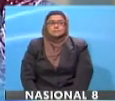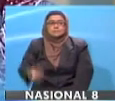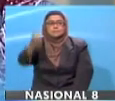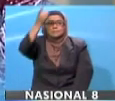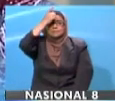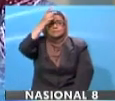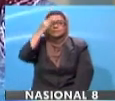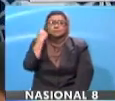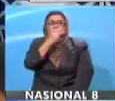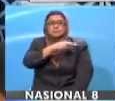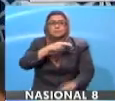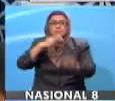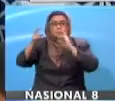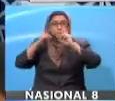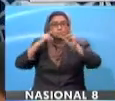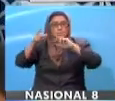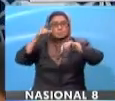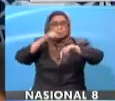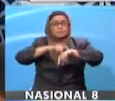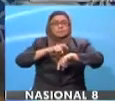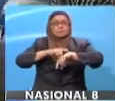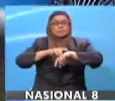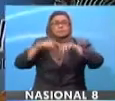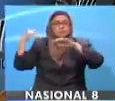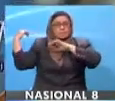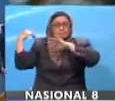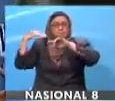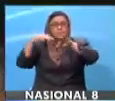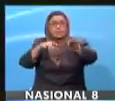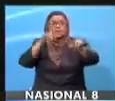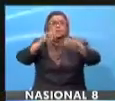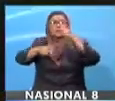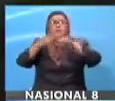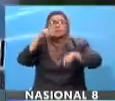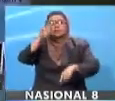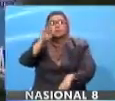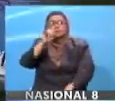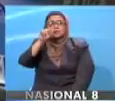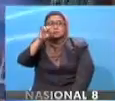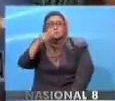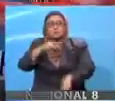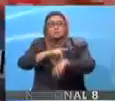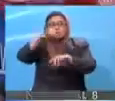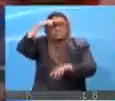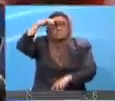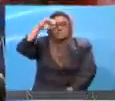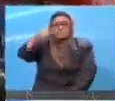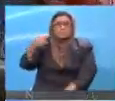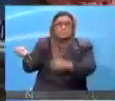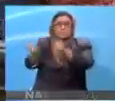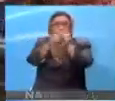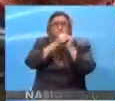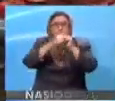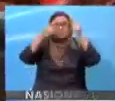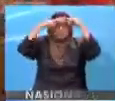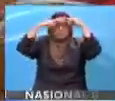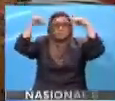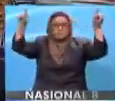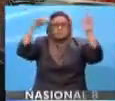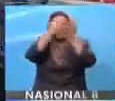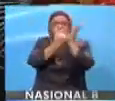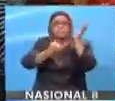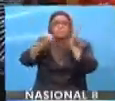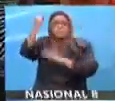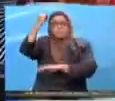Datuk Seri Najib berucap pada majlis Himpunan Rakan Wasatiyah di Putrajaya. Hadir sama pengarah Institut Wasatiyah Muhammad Yusuf Din.